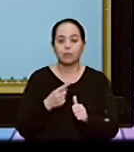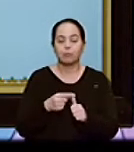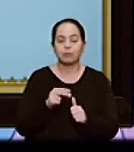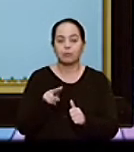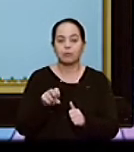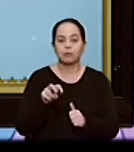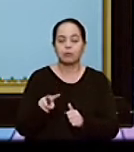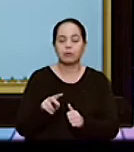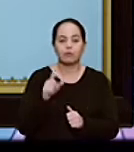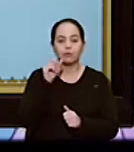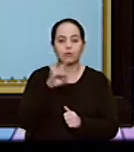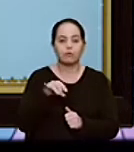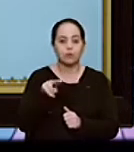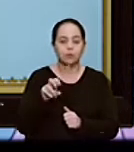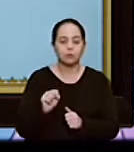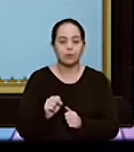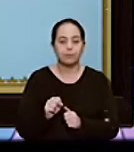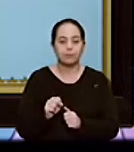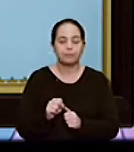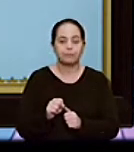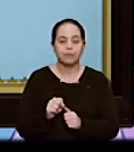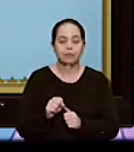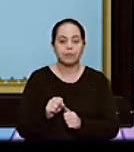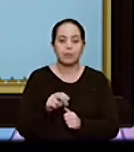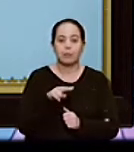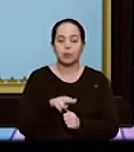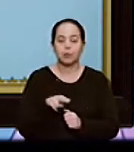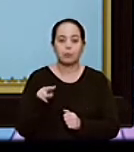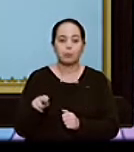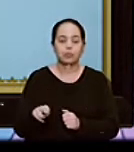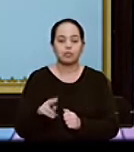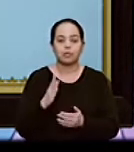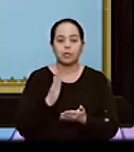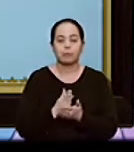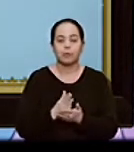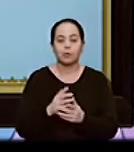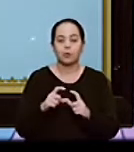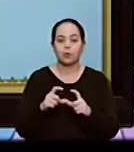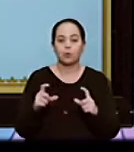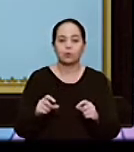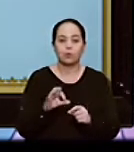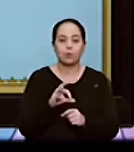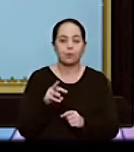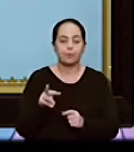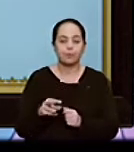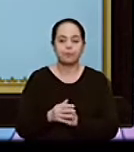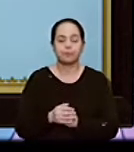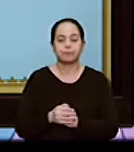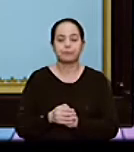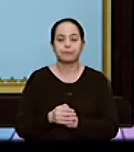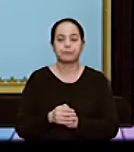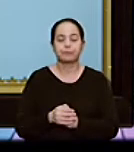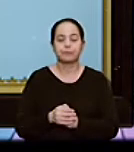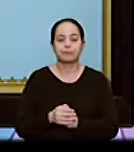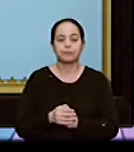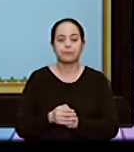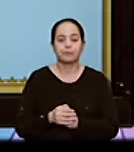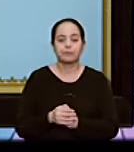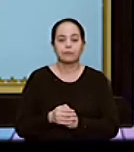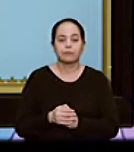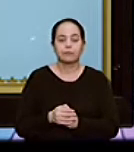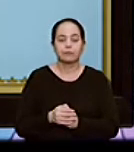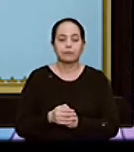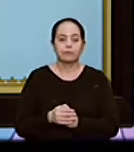что имена прилагательные мужского рода в предложном падеже имеют окончание «ом».